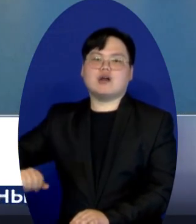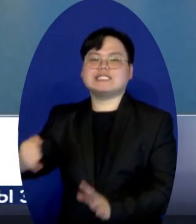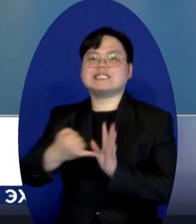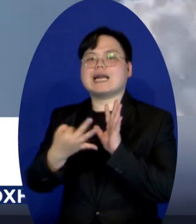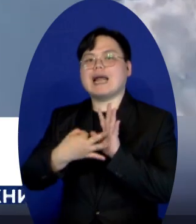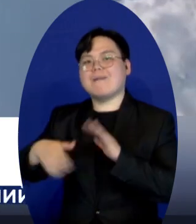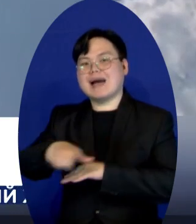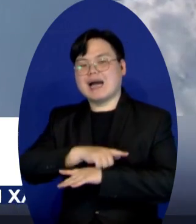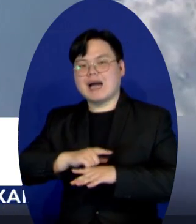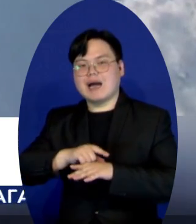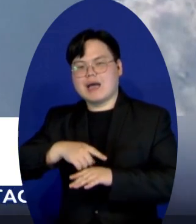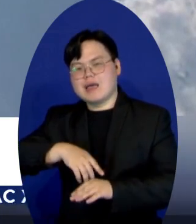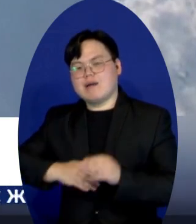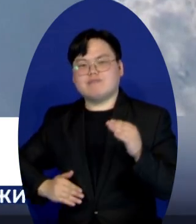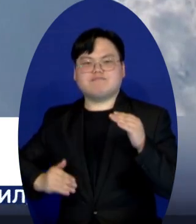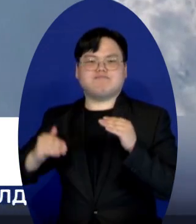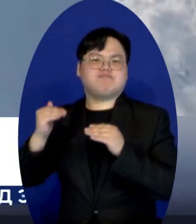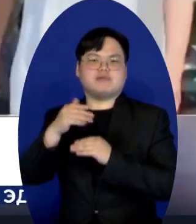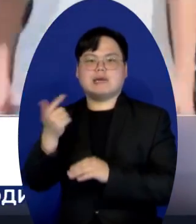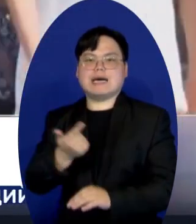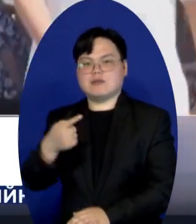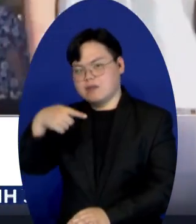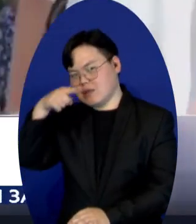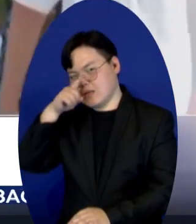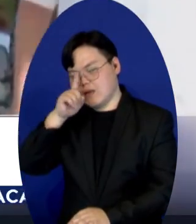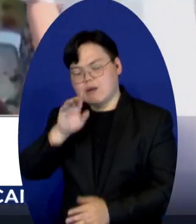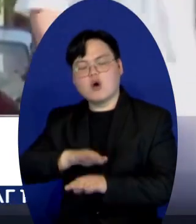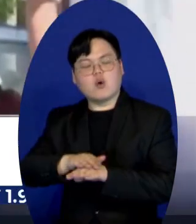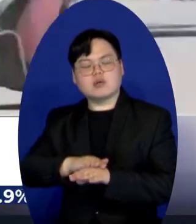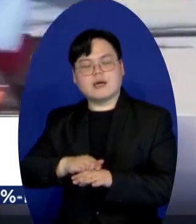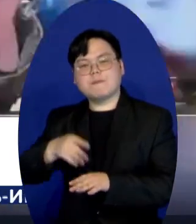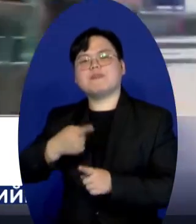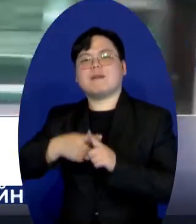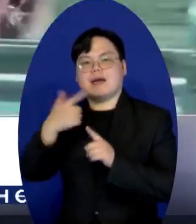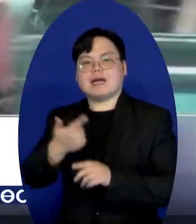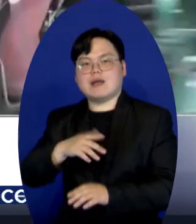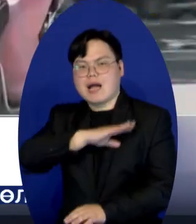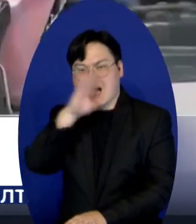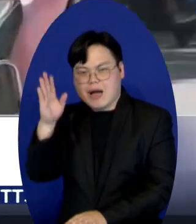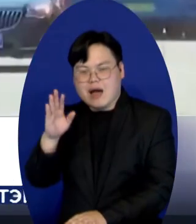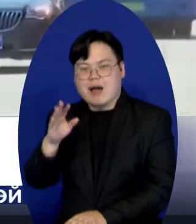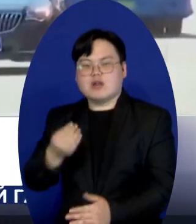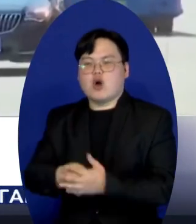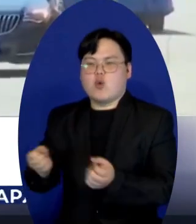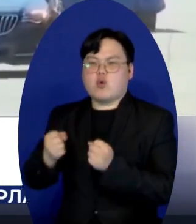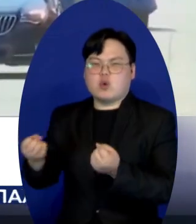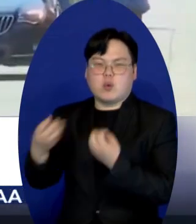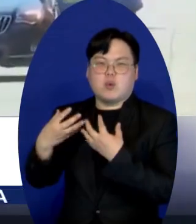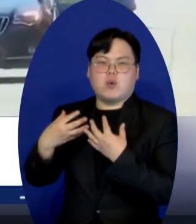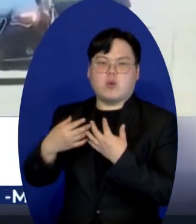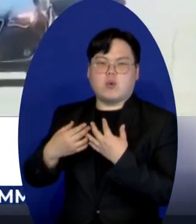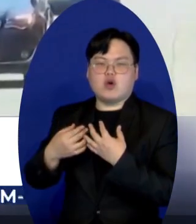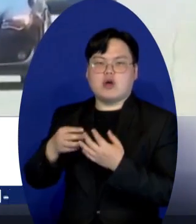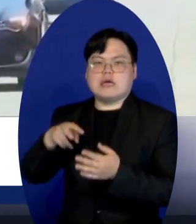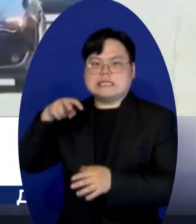зэгтээ хүрснээр тэмдэглэгдэжээ. Агам халуун цаг агарын нөхцөлд агаржуулагчийн хэрэглээ эрс нэмэгдэж, цахилгааны ачаалал үлэмжигсэн нь